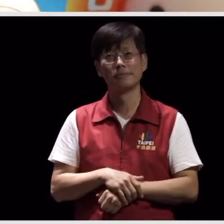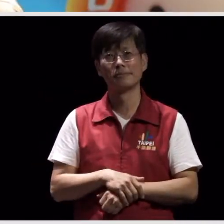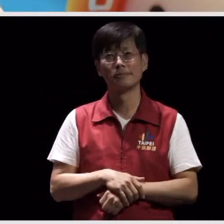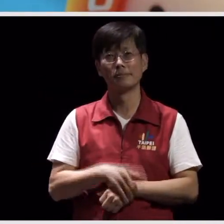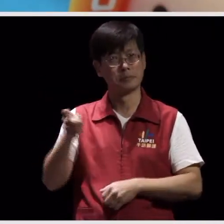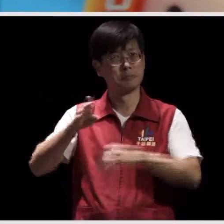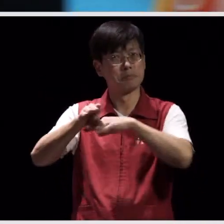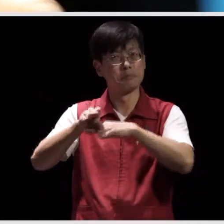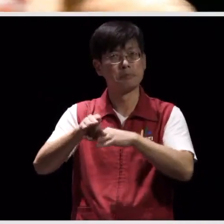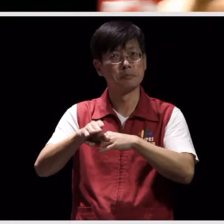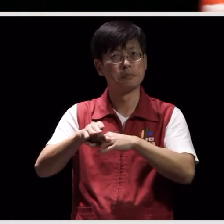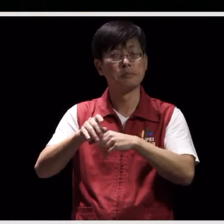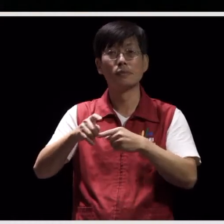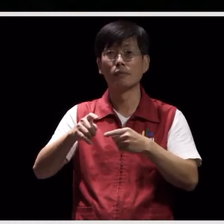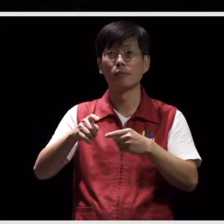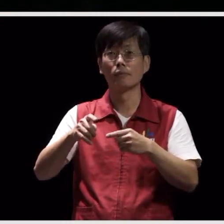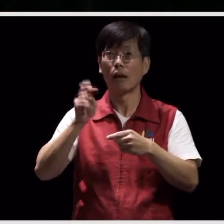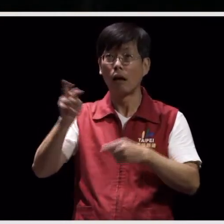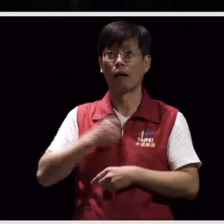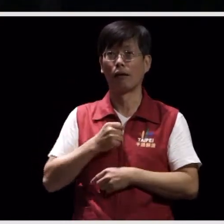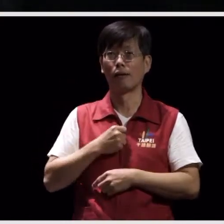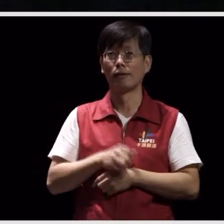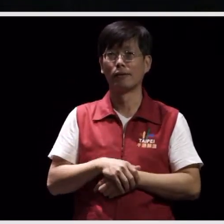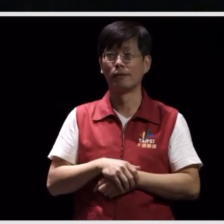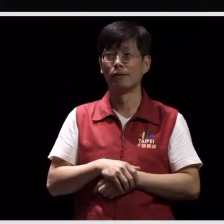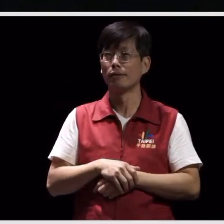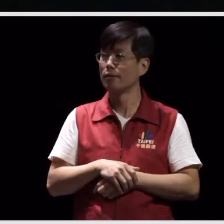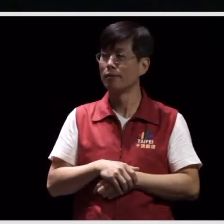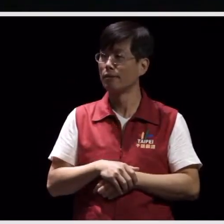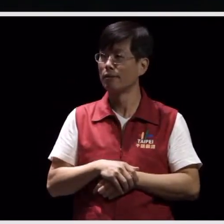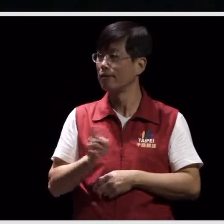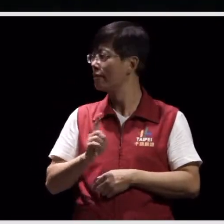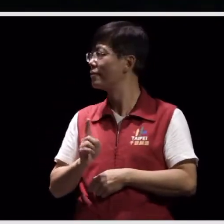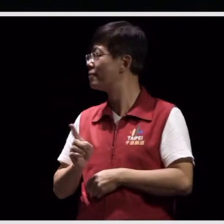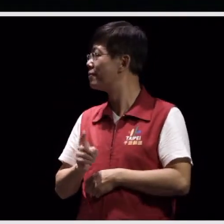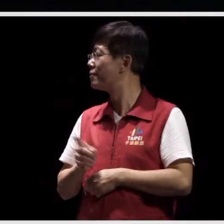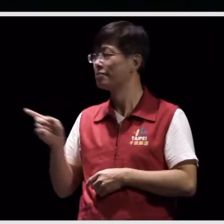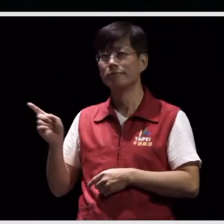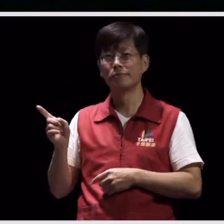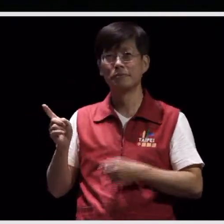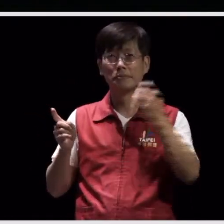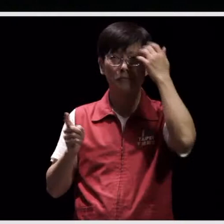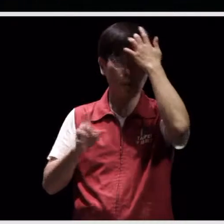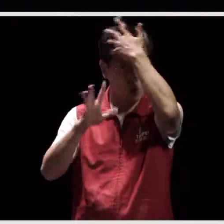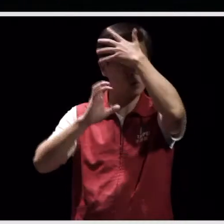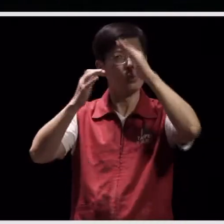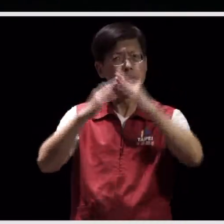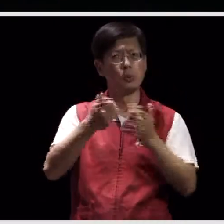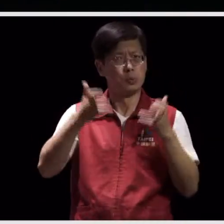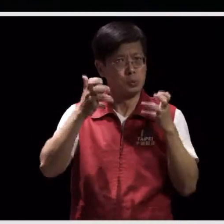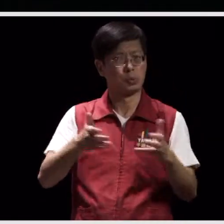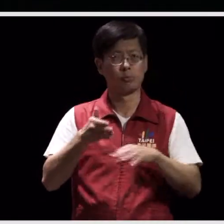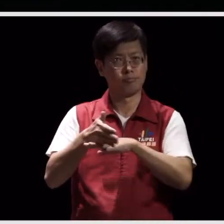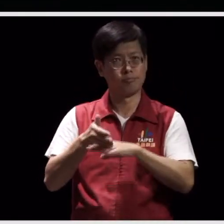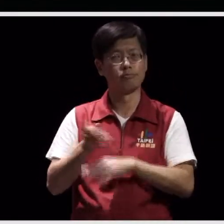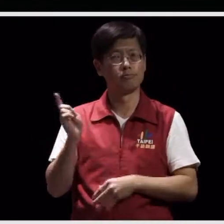这台车大家知道什么车吗？啊？这台车在某一个国家是很重要的一